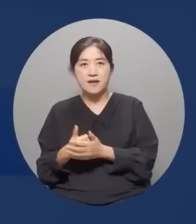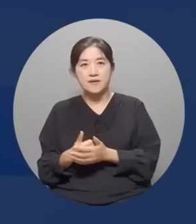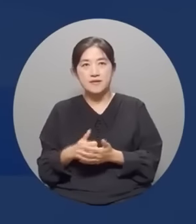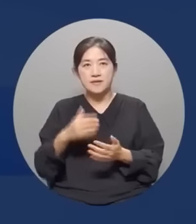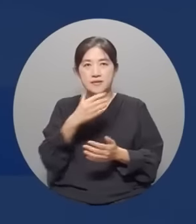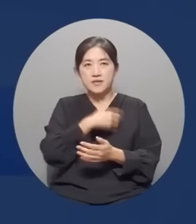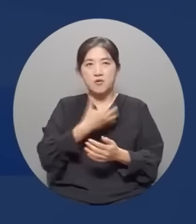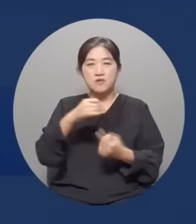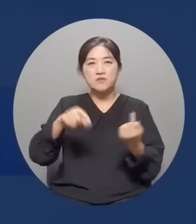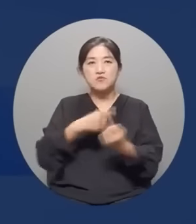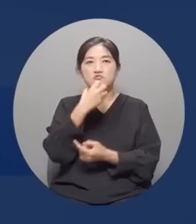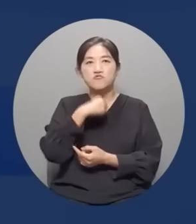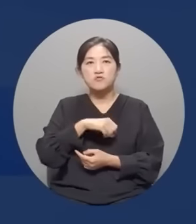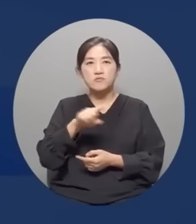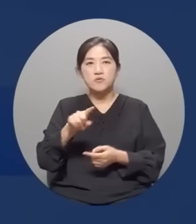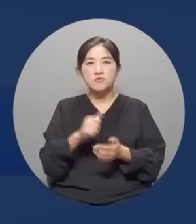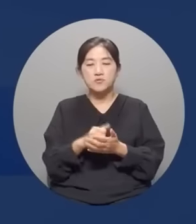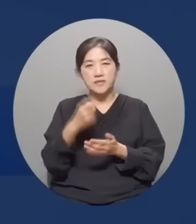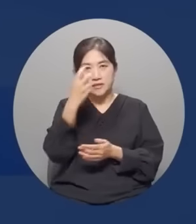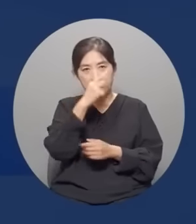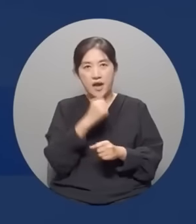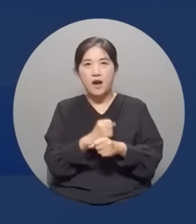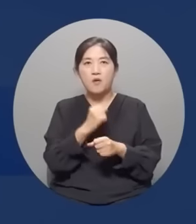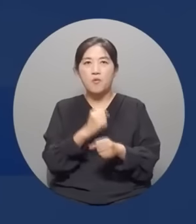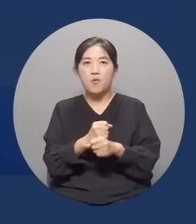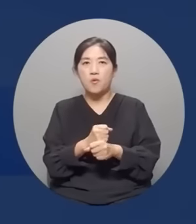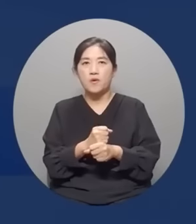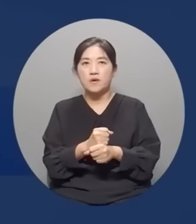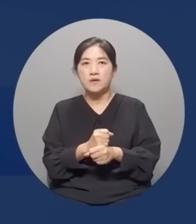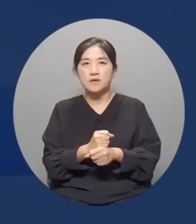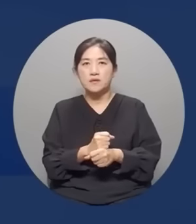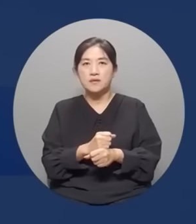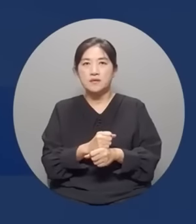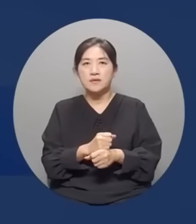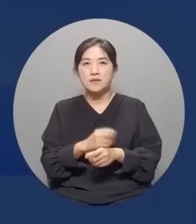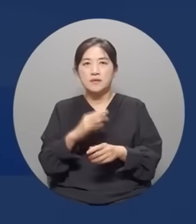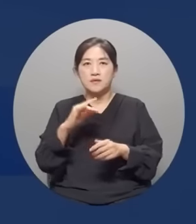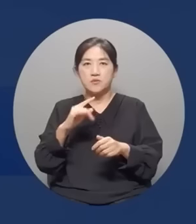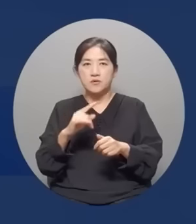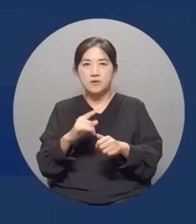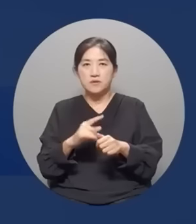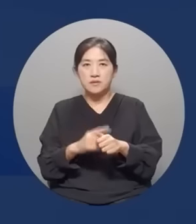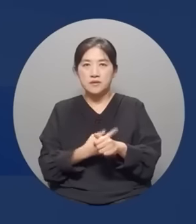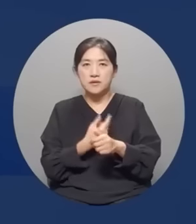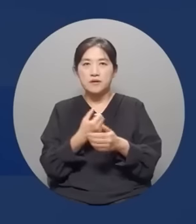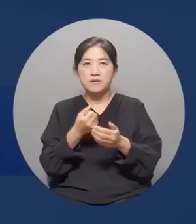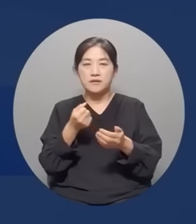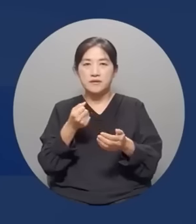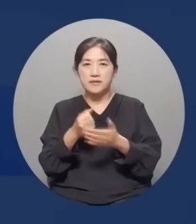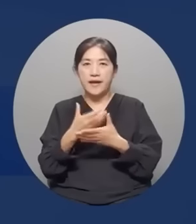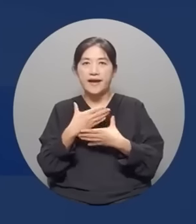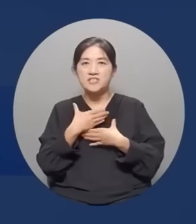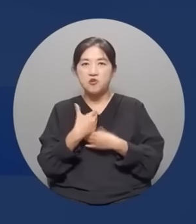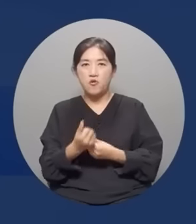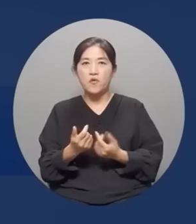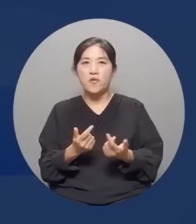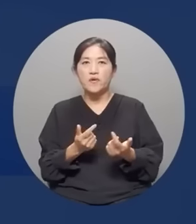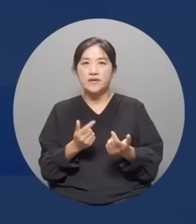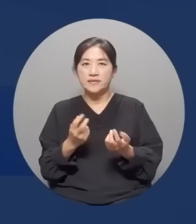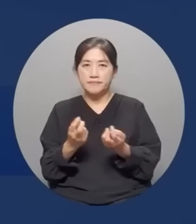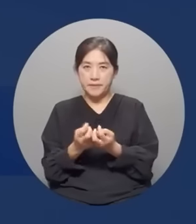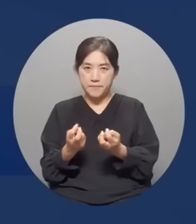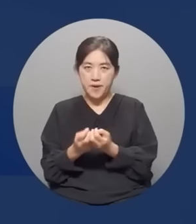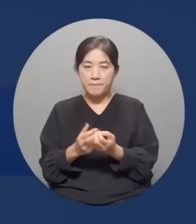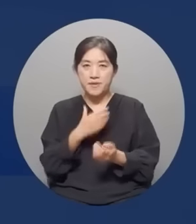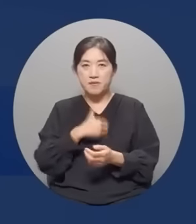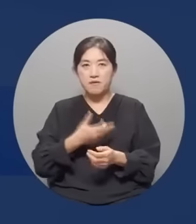운용 수익률을 좀 제고시키고 그리고 자동 그 재정 안정 장치를 연금이